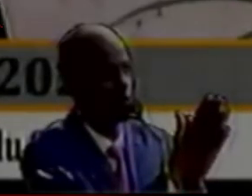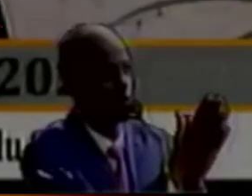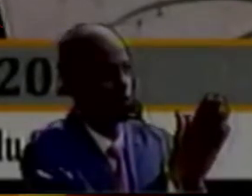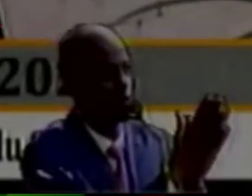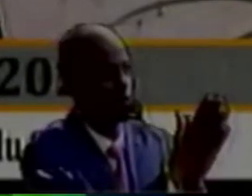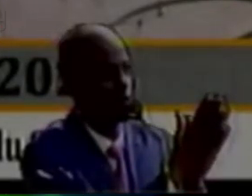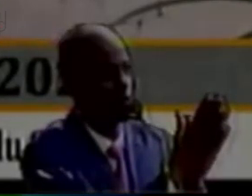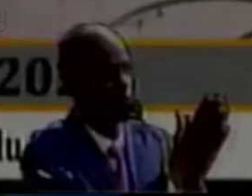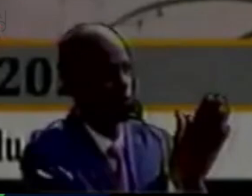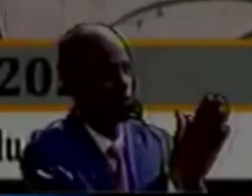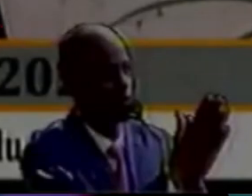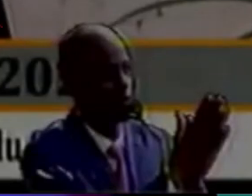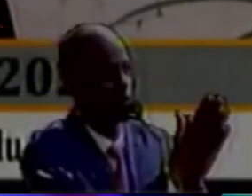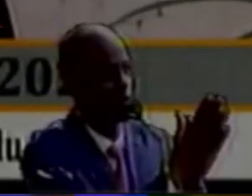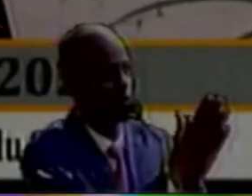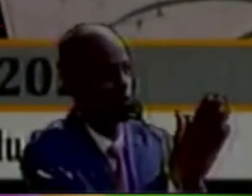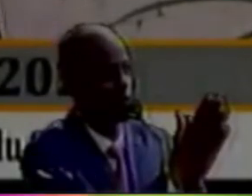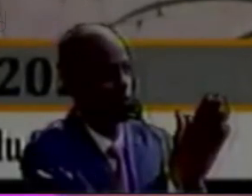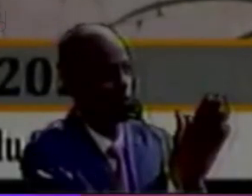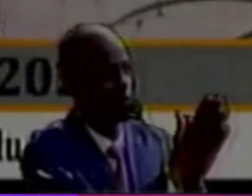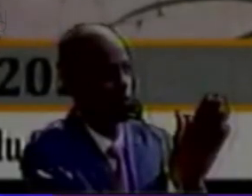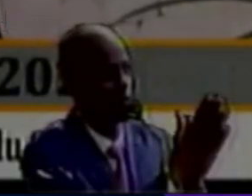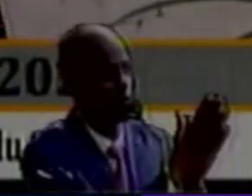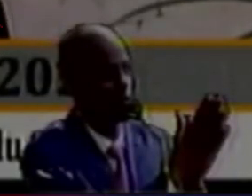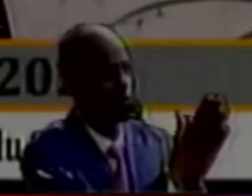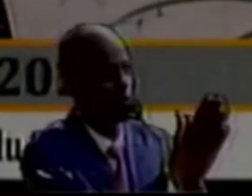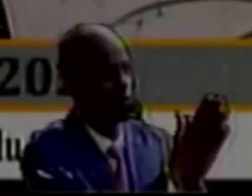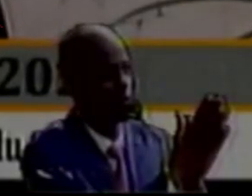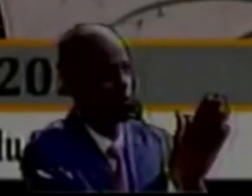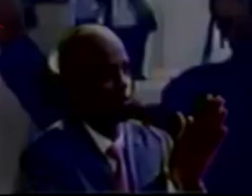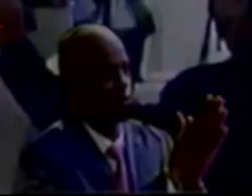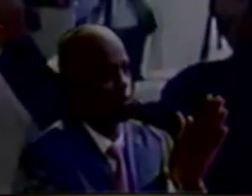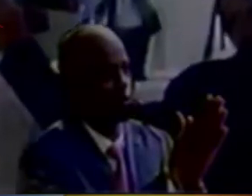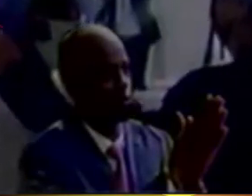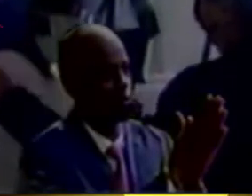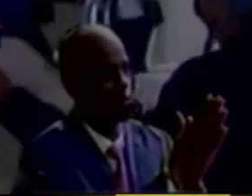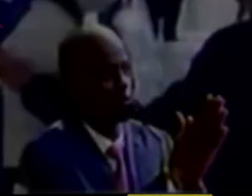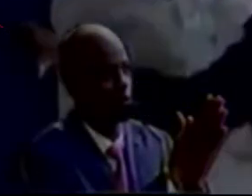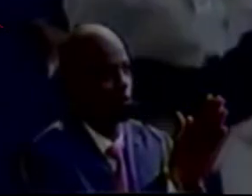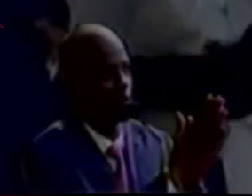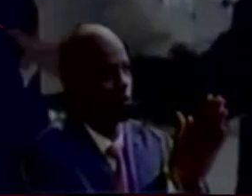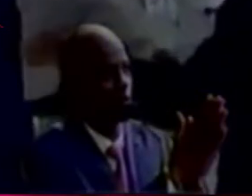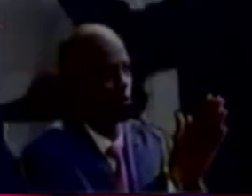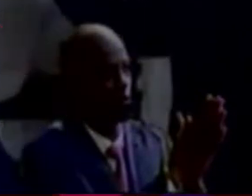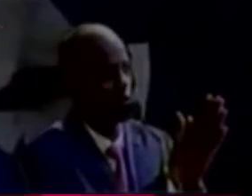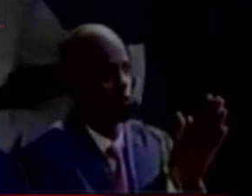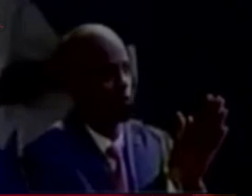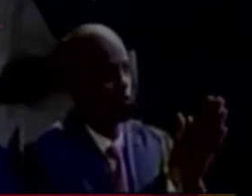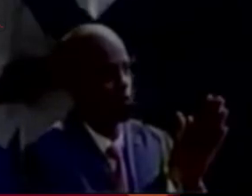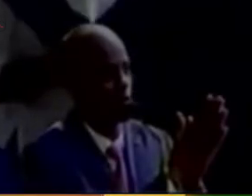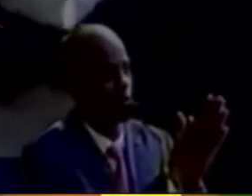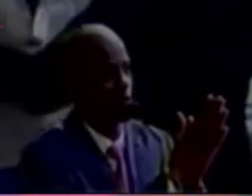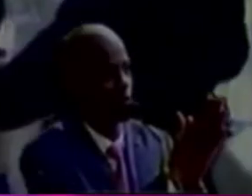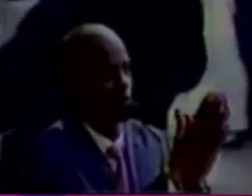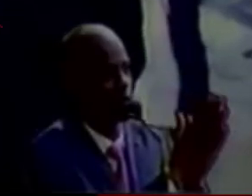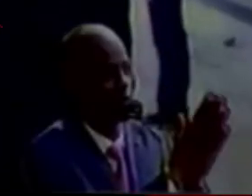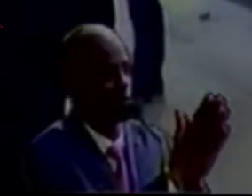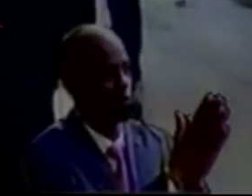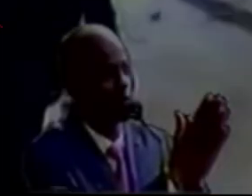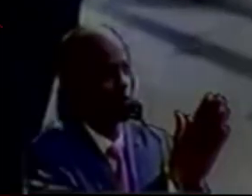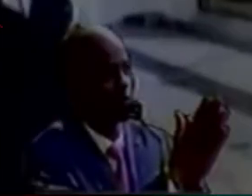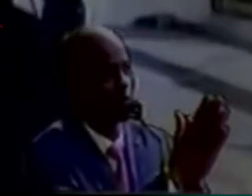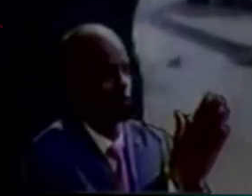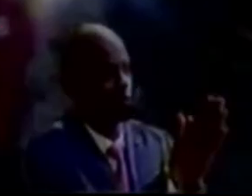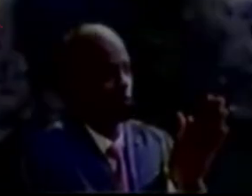d'activités d'éducation, de formation pour eh bien leader yo, pour